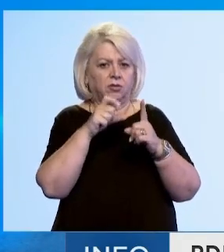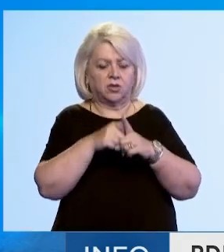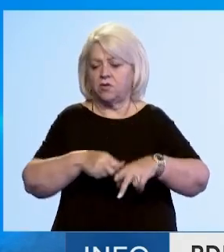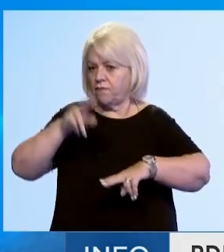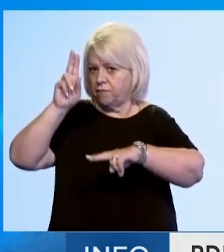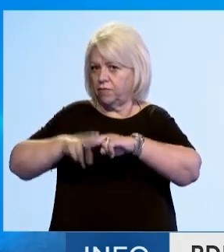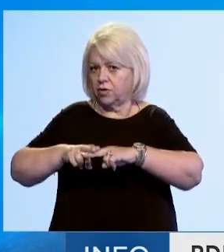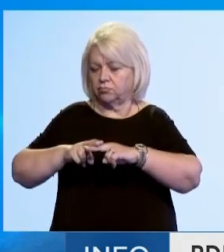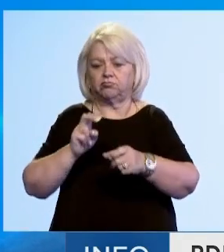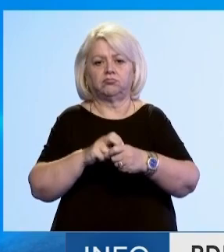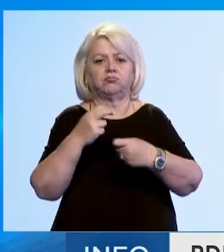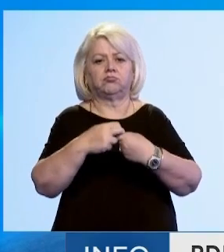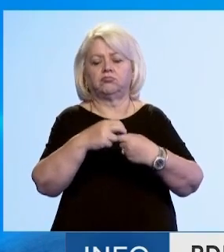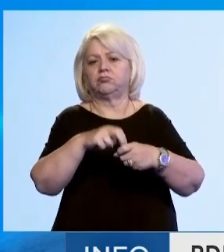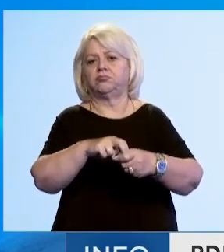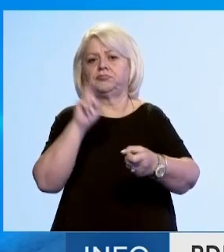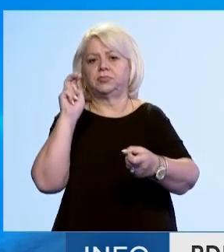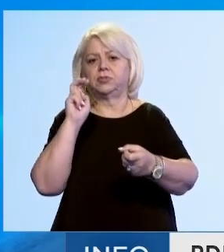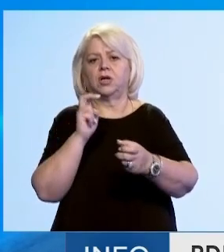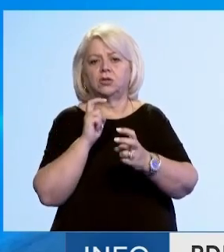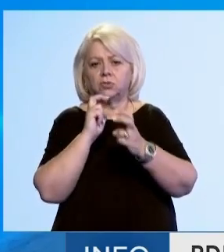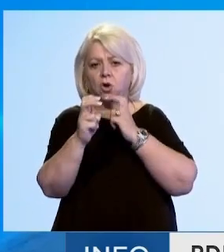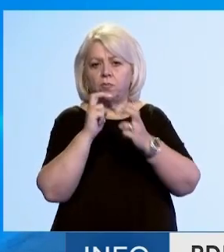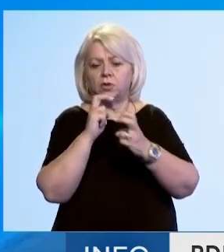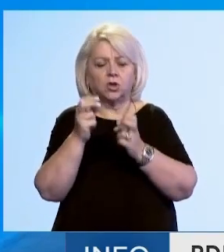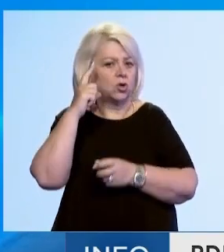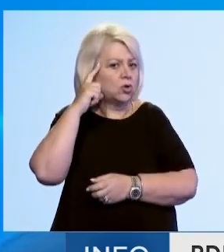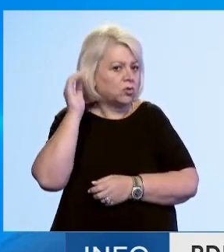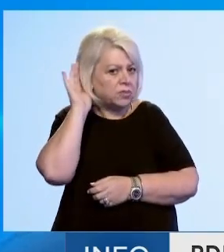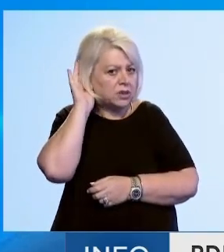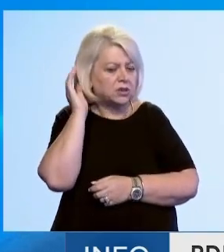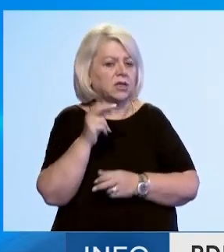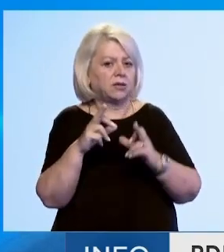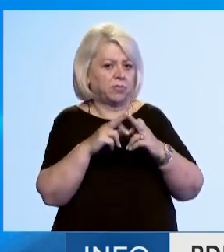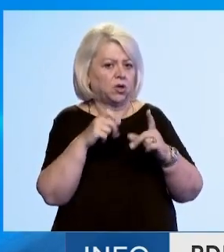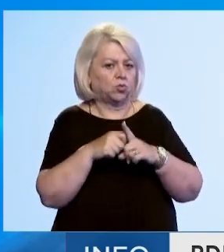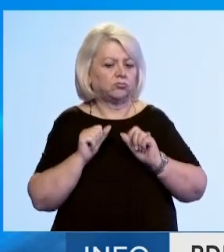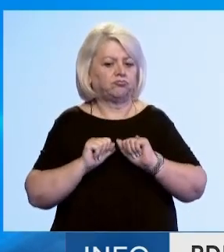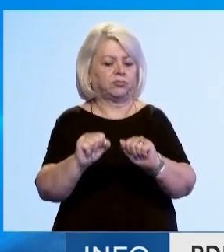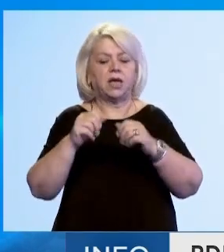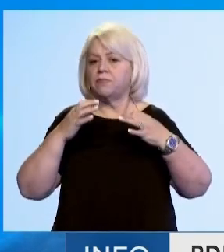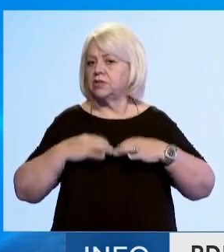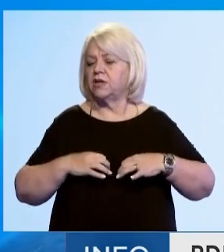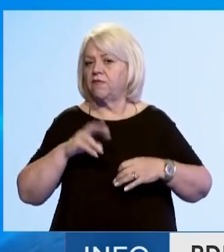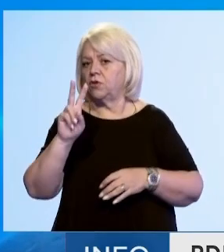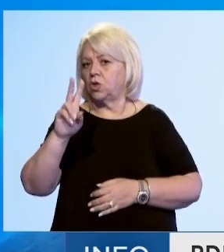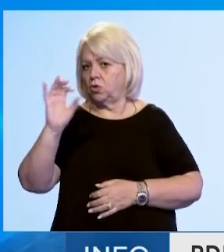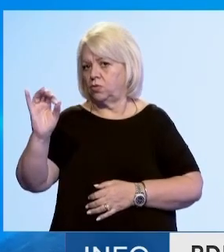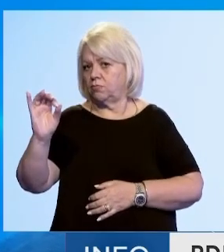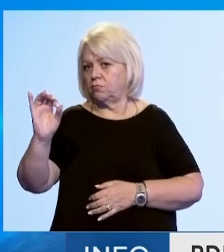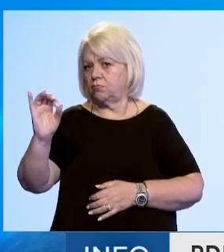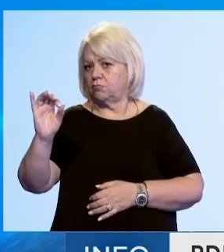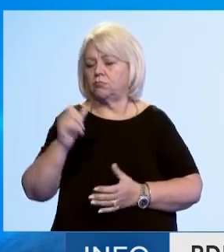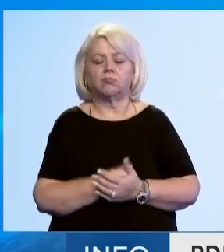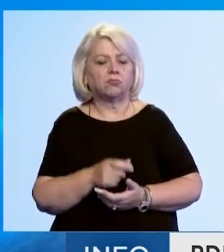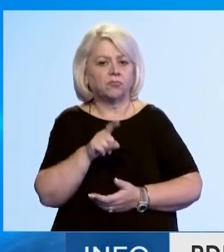vendim që të shkëpus çdo lloj komunikimi me kryeministrin Albin Kurti dhe me presidenten Vjosa Osmani, për siç